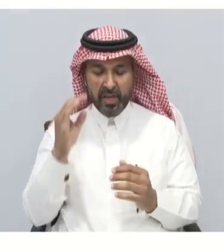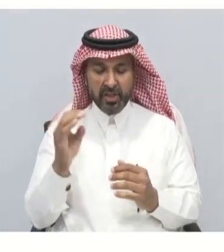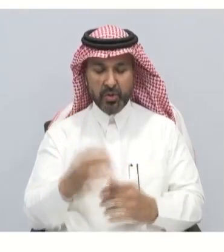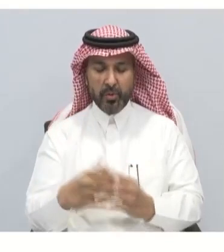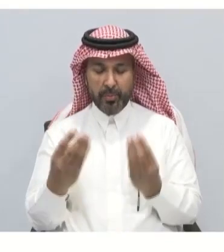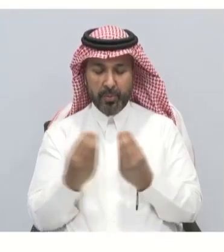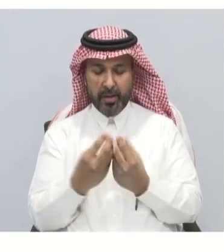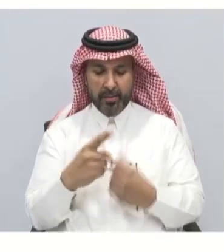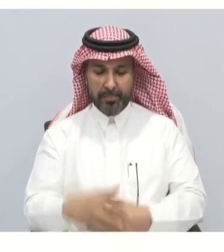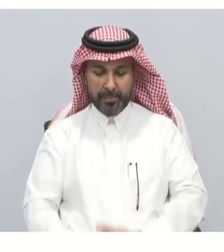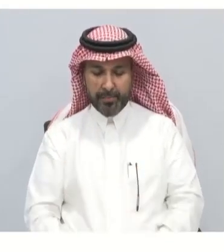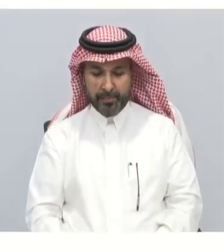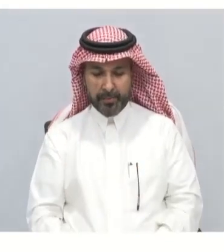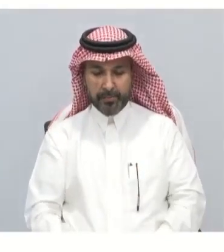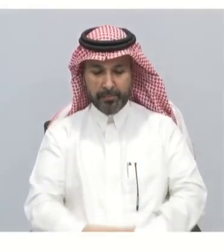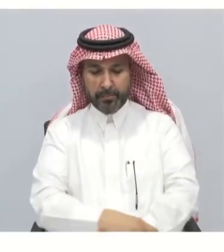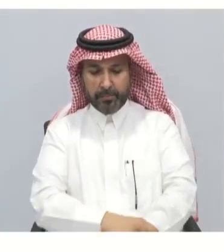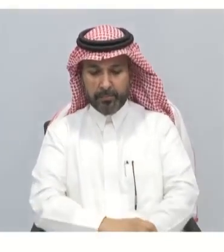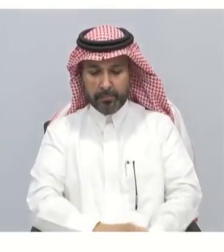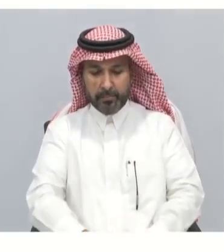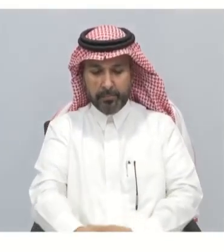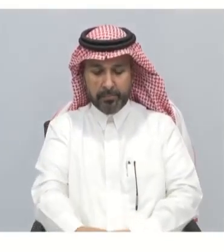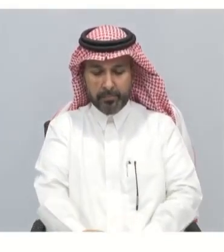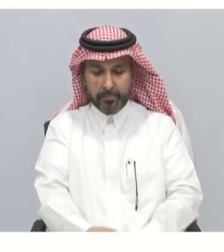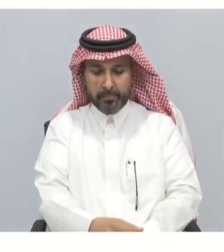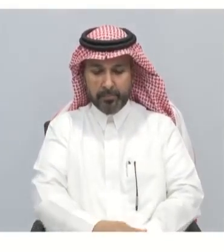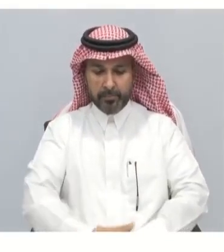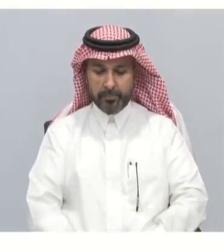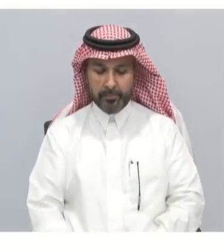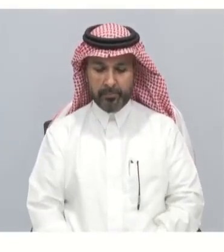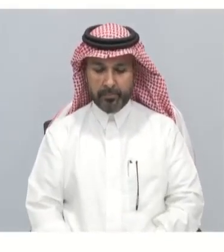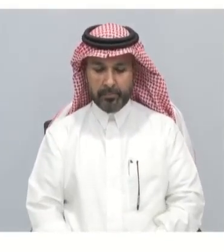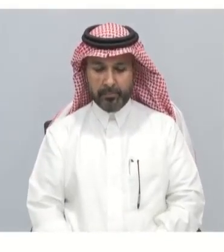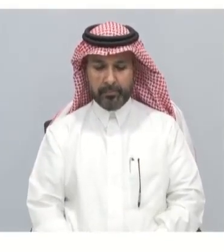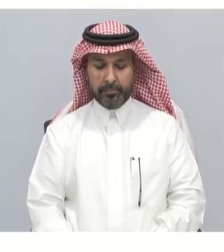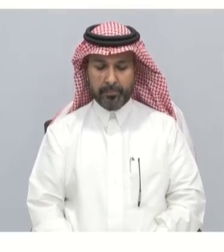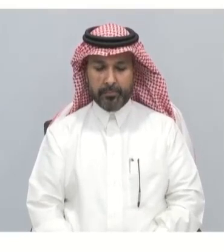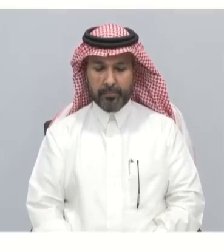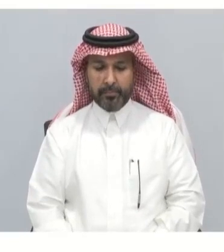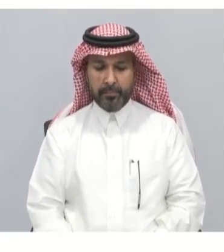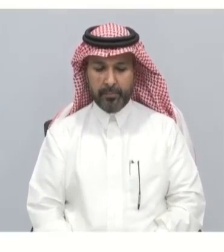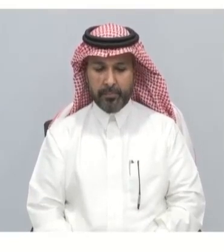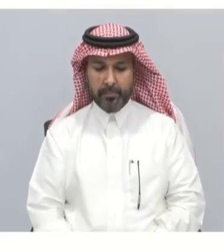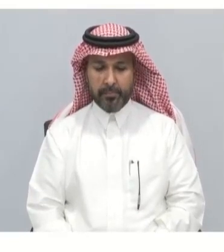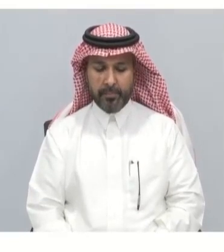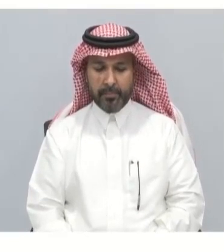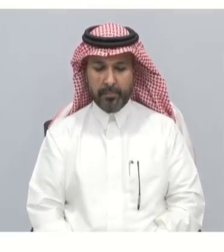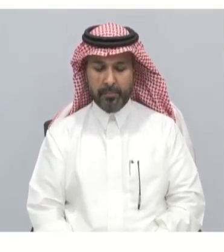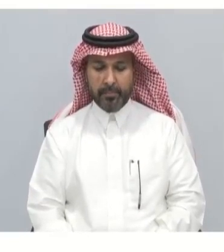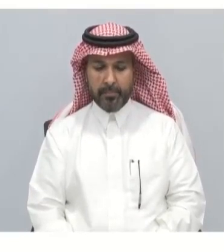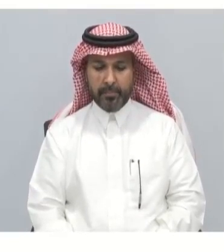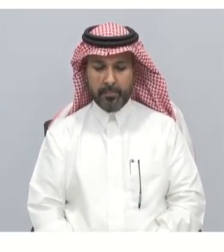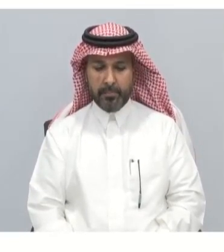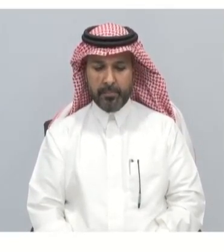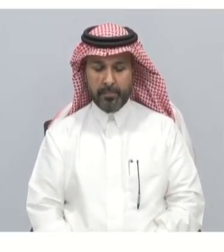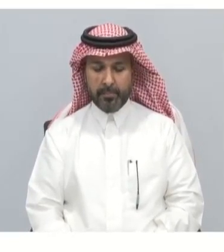قبل قليل بتخ اخر اذا 20 ونفس الشي راح نضرب 20